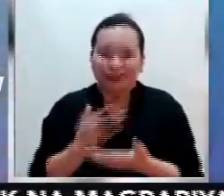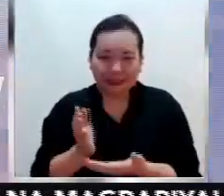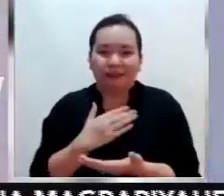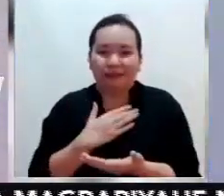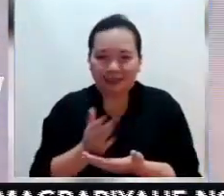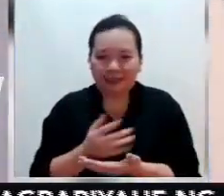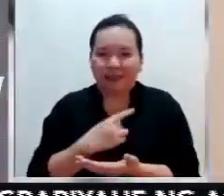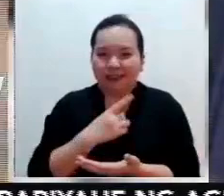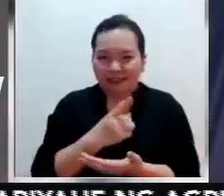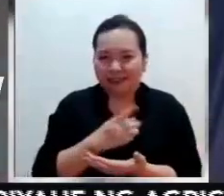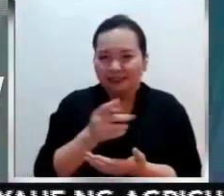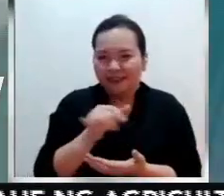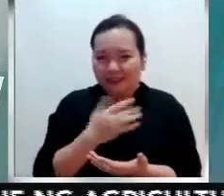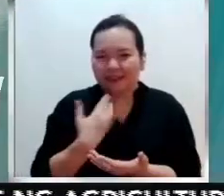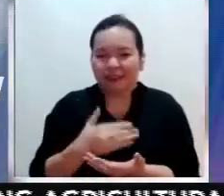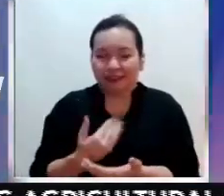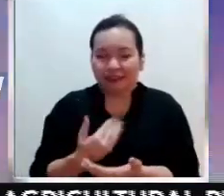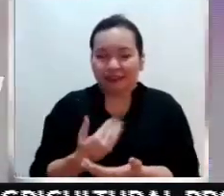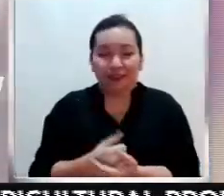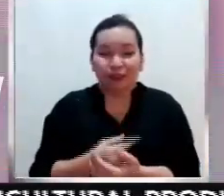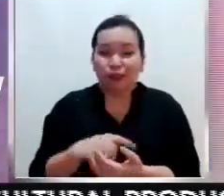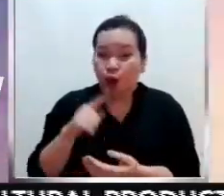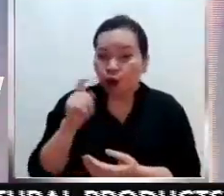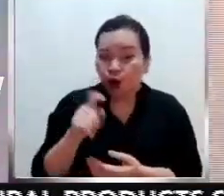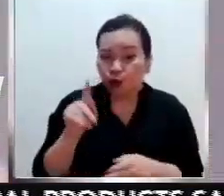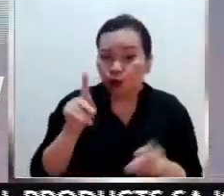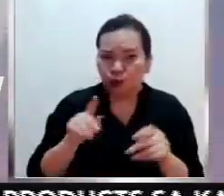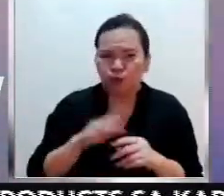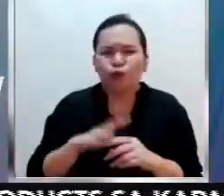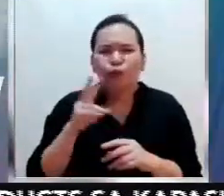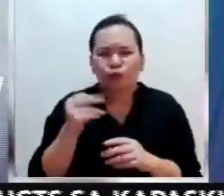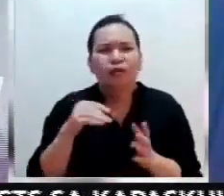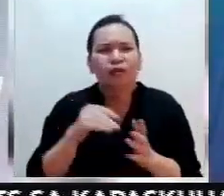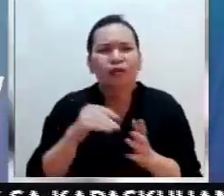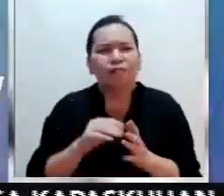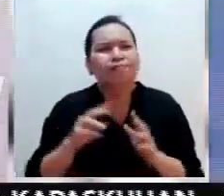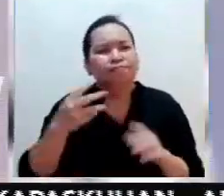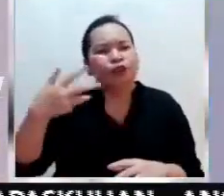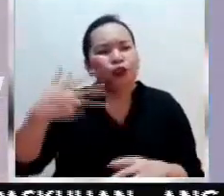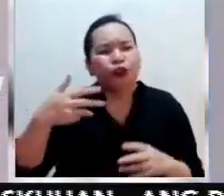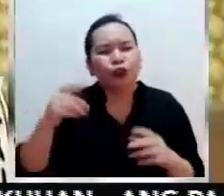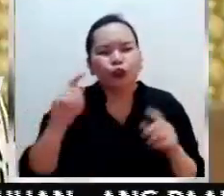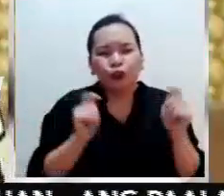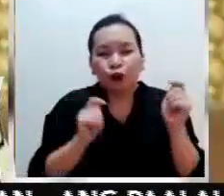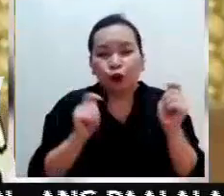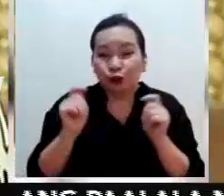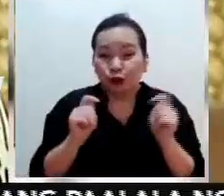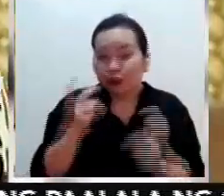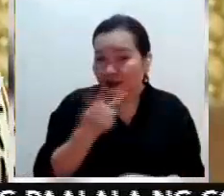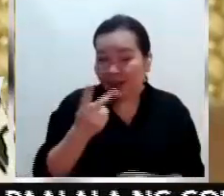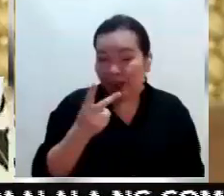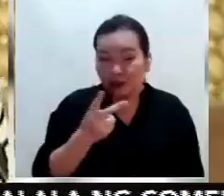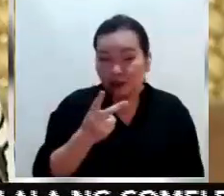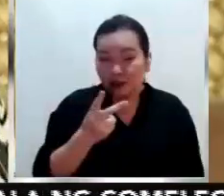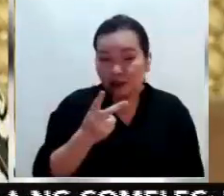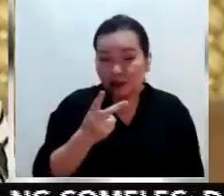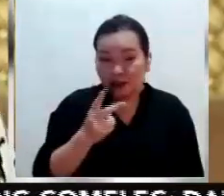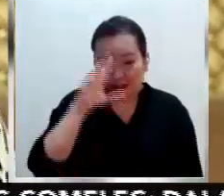Kaya tanong ng fans, kailan muling masusundan ang TikTok dance ng Dong Yan? Inaabangan ko rin